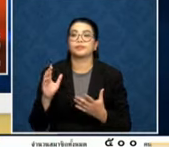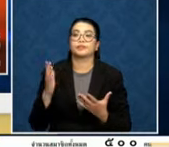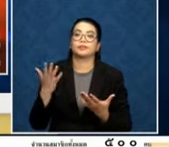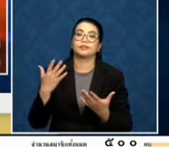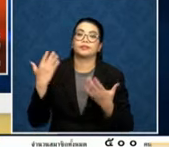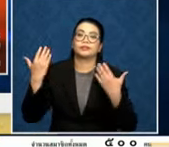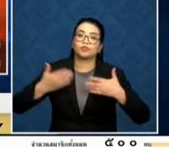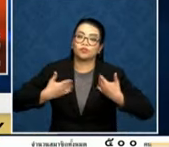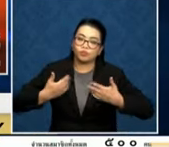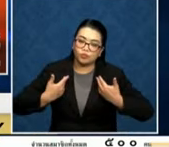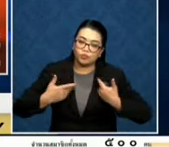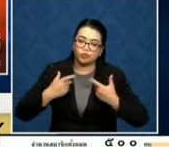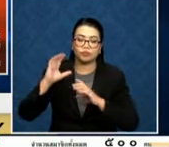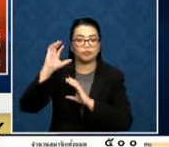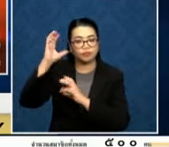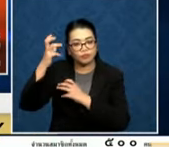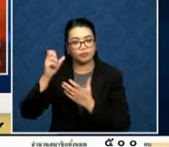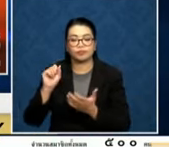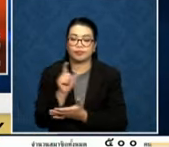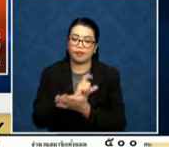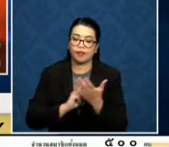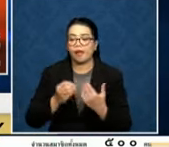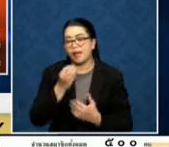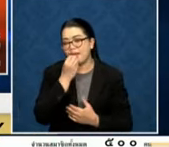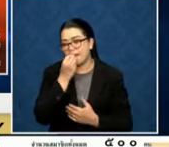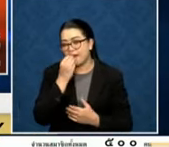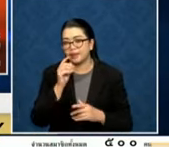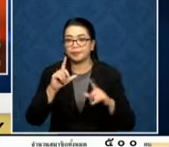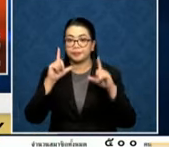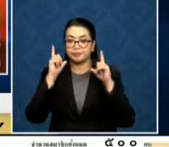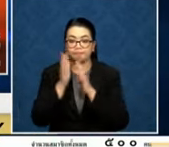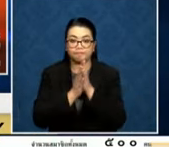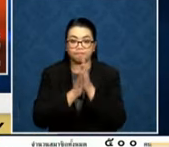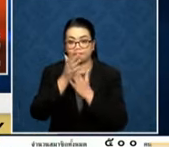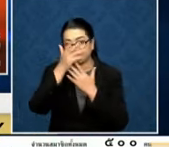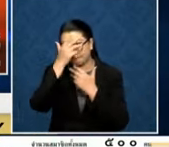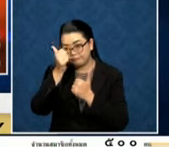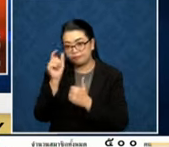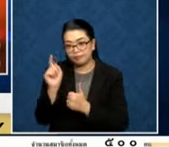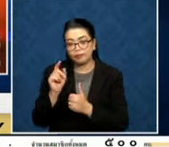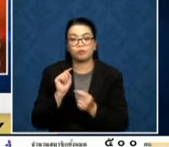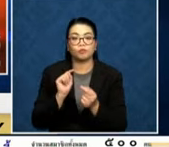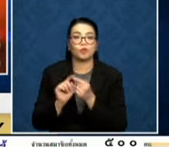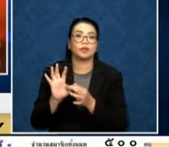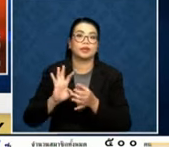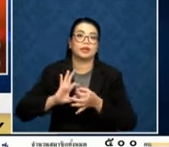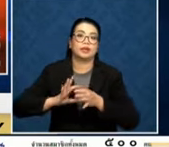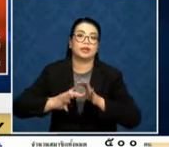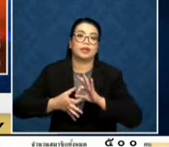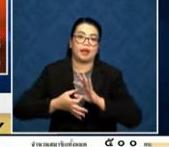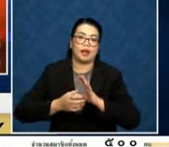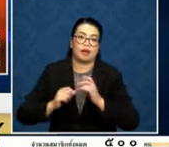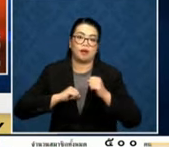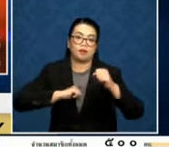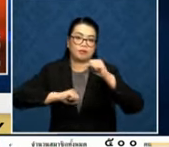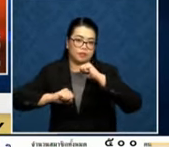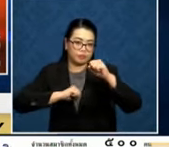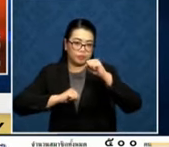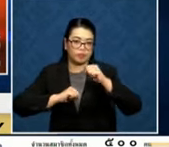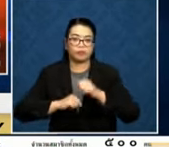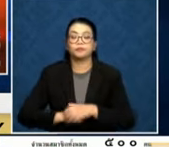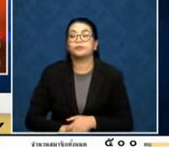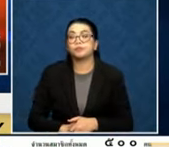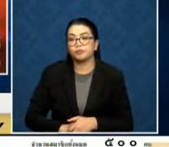คอนเสิร์ตงานภาพยนตร์ศิลปะอาหารและที่น่าจับตามองครับด้านกีฬาและศิลปะป้องกันตัวครับ